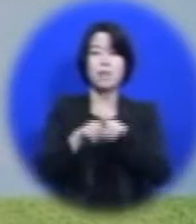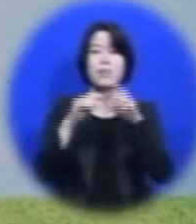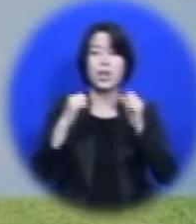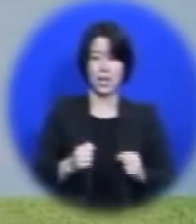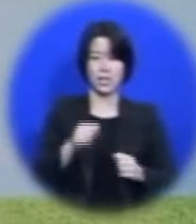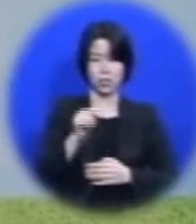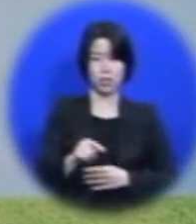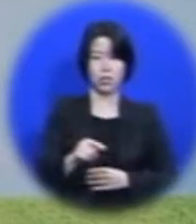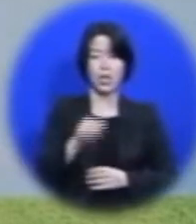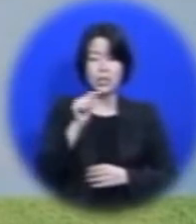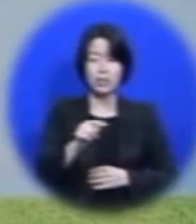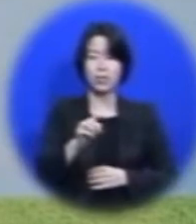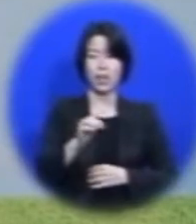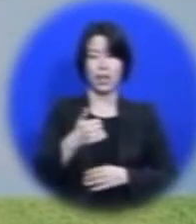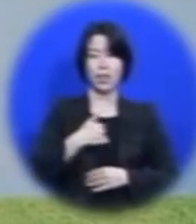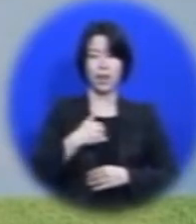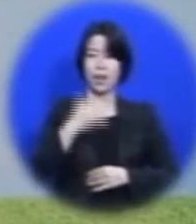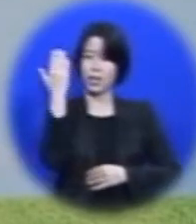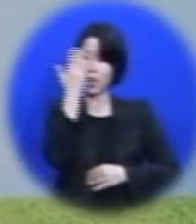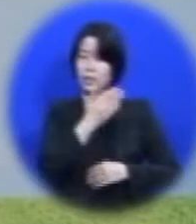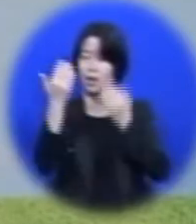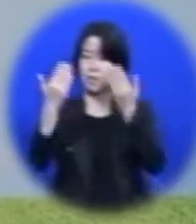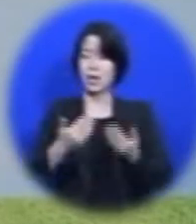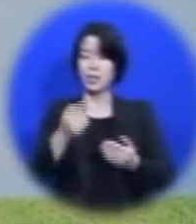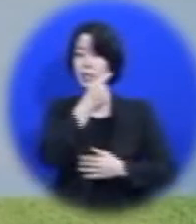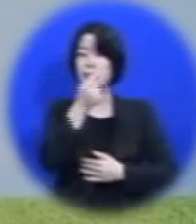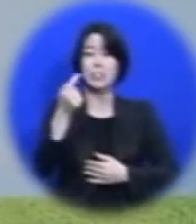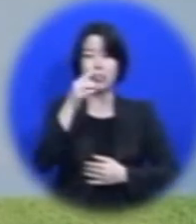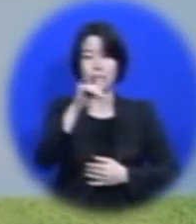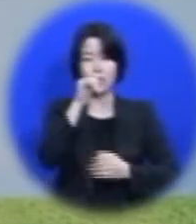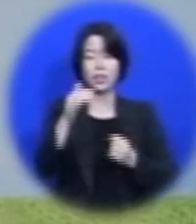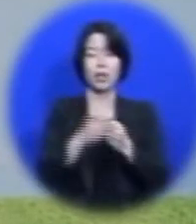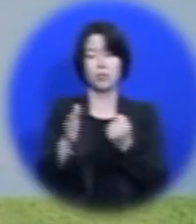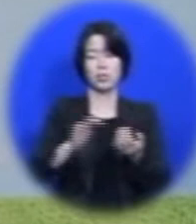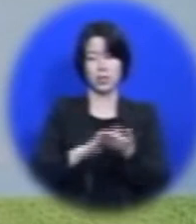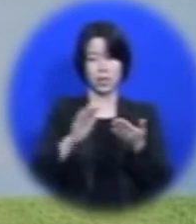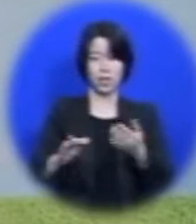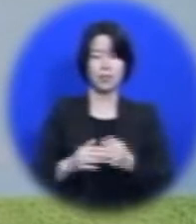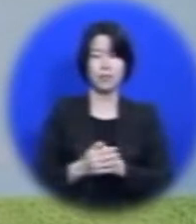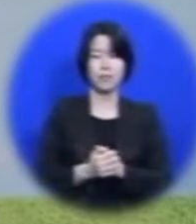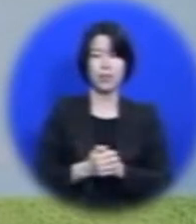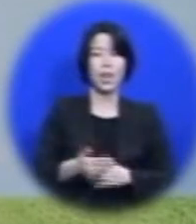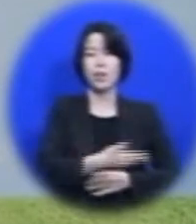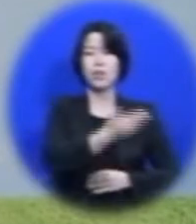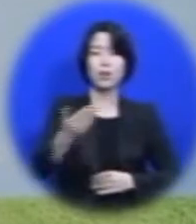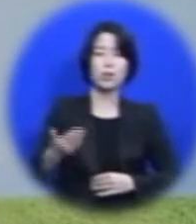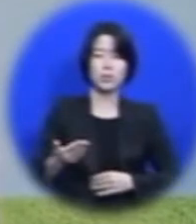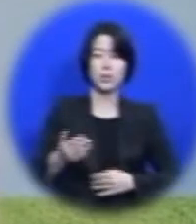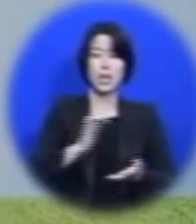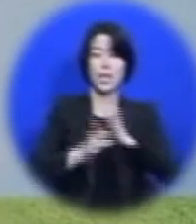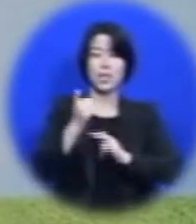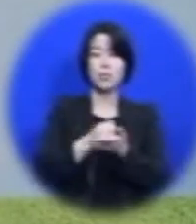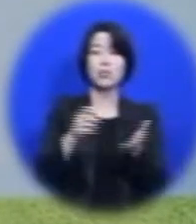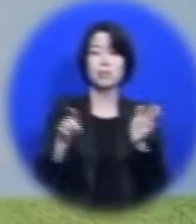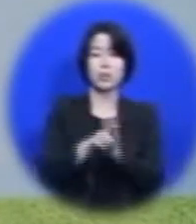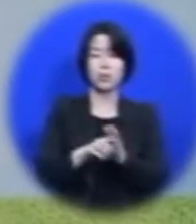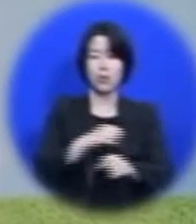그것이 바로 내가 깨끗함을 받은 증거이기 때문입니다. 여러분은 예수를